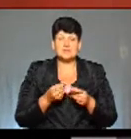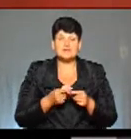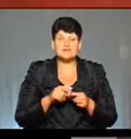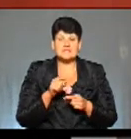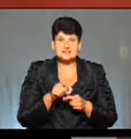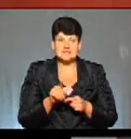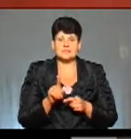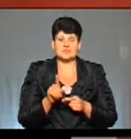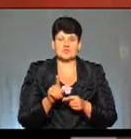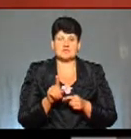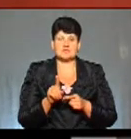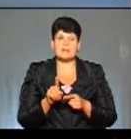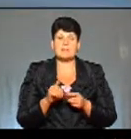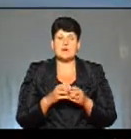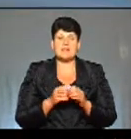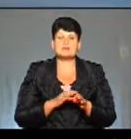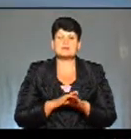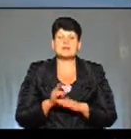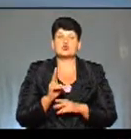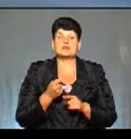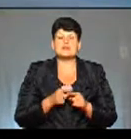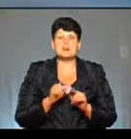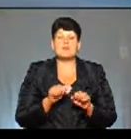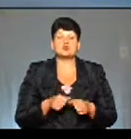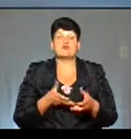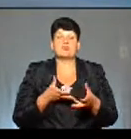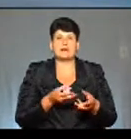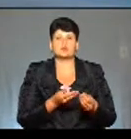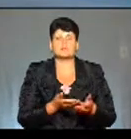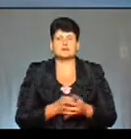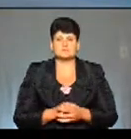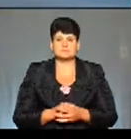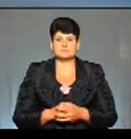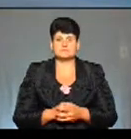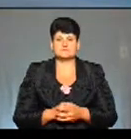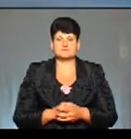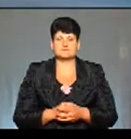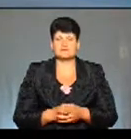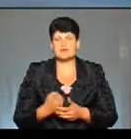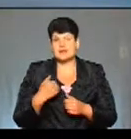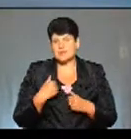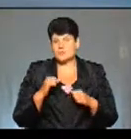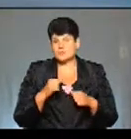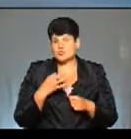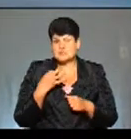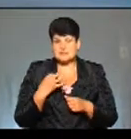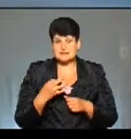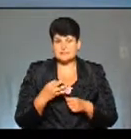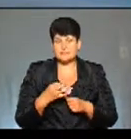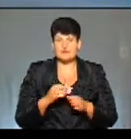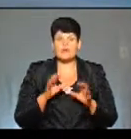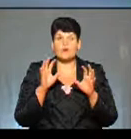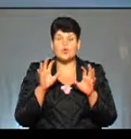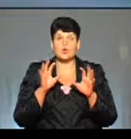кажете, що проблема з виконанням? Хто може на це вплинути? Я можу сказати тільки одне. Є в кодексі